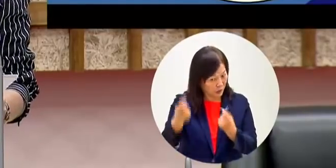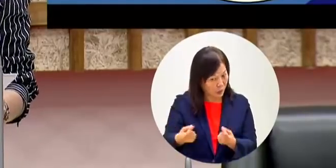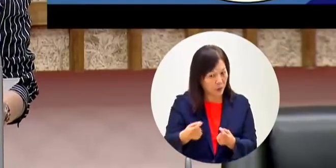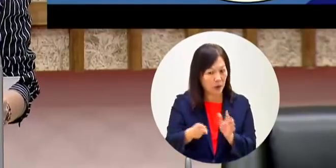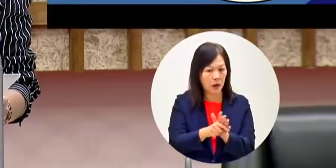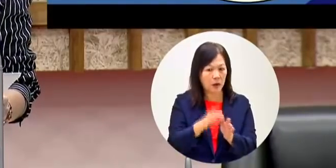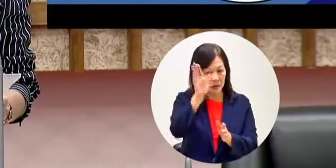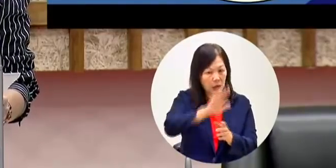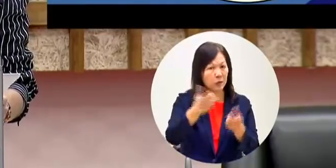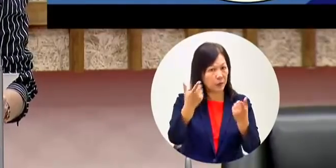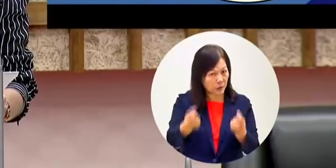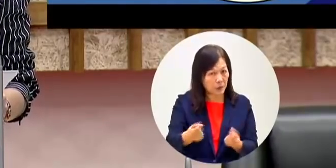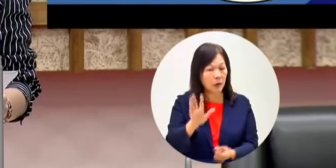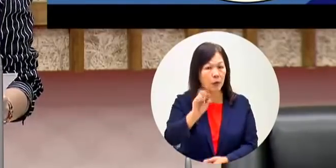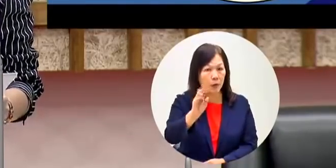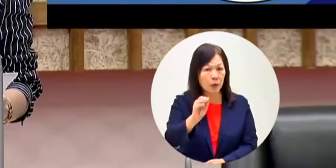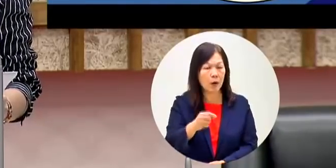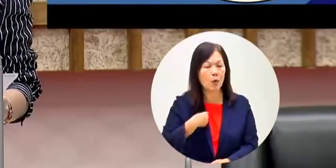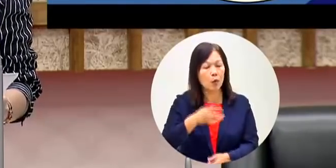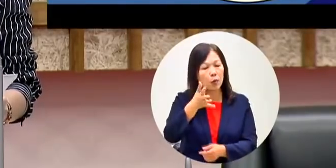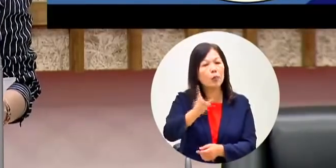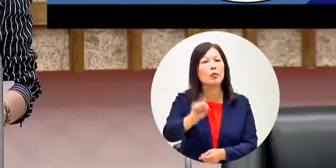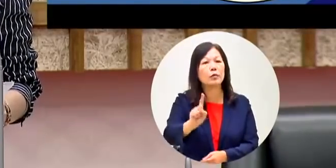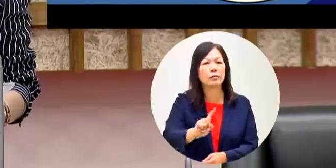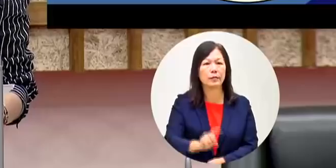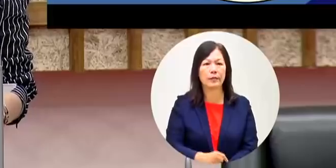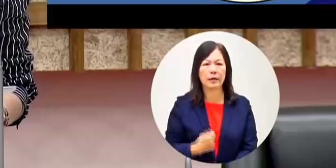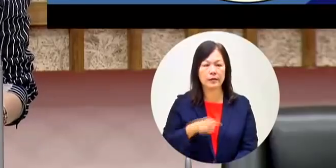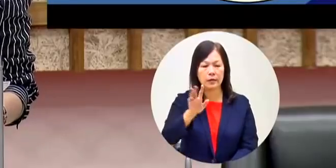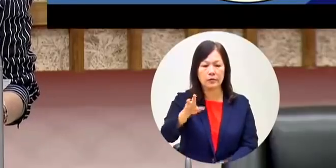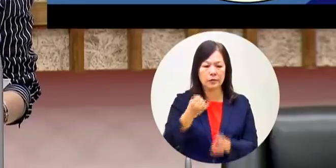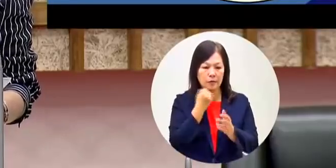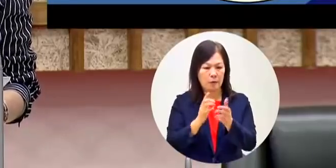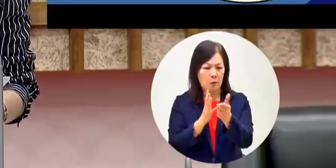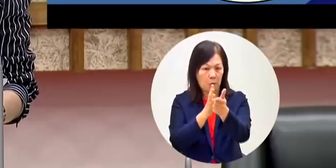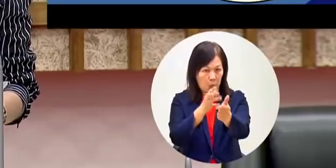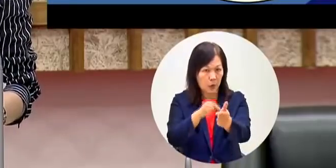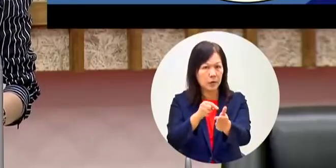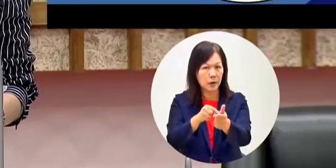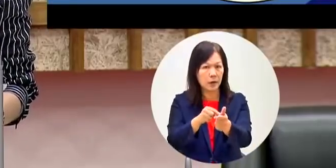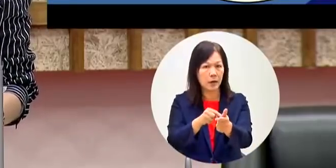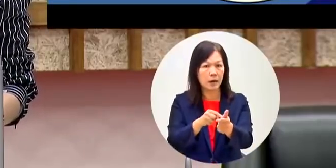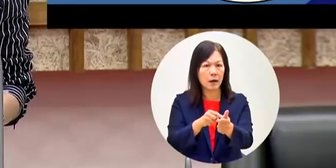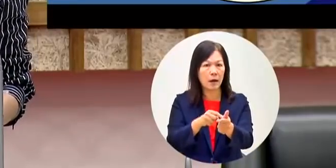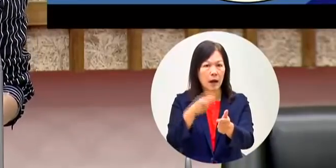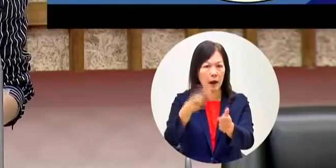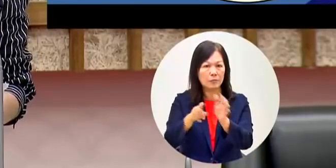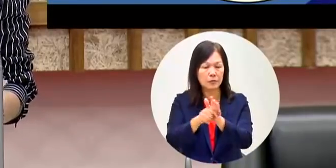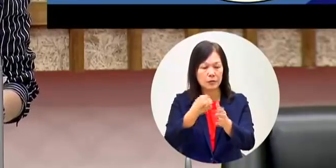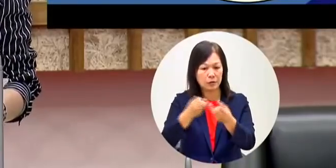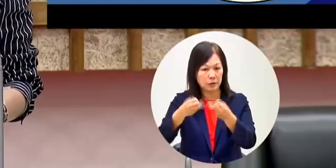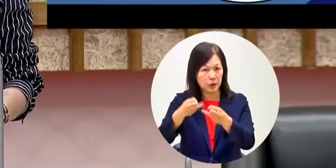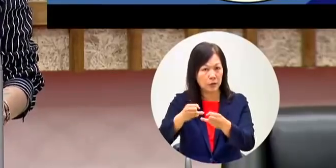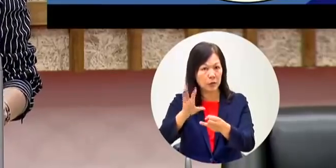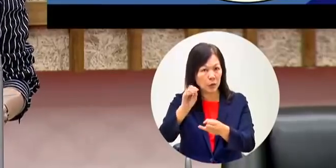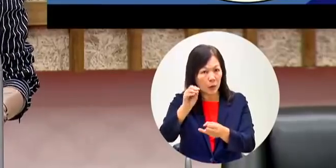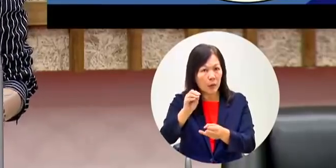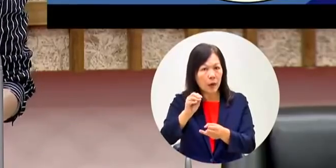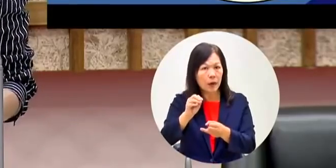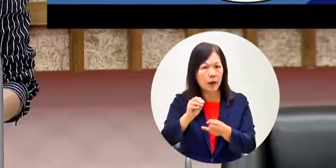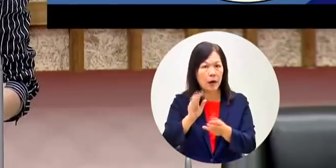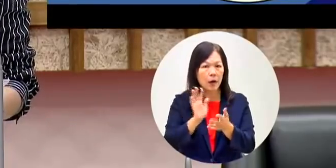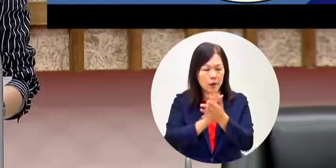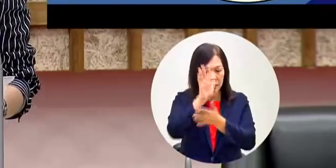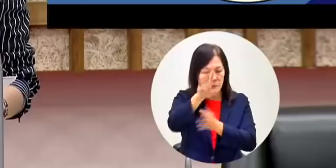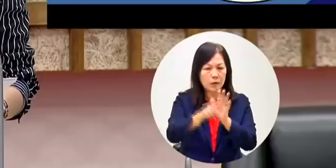问，这攸关您的领导以及能否有政绩的未来主要的一个关键。那么